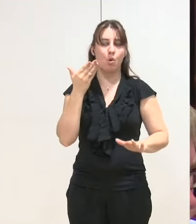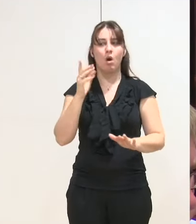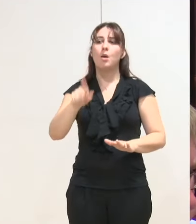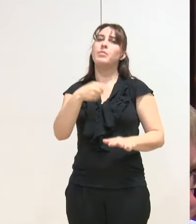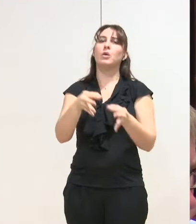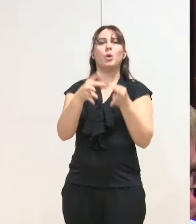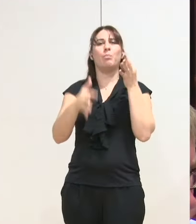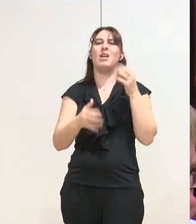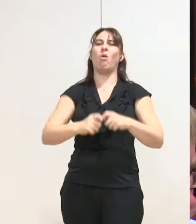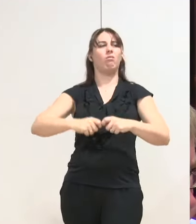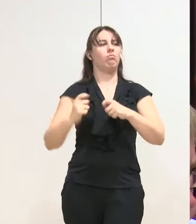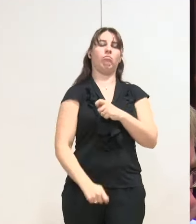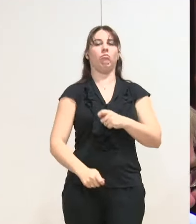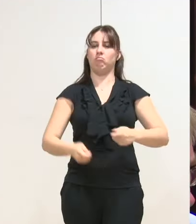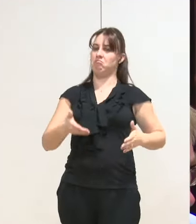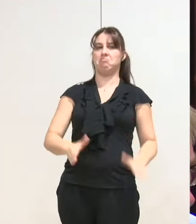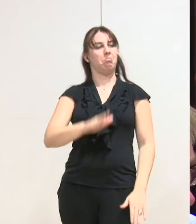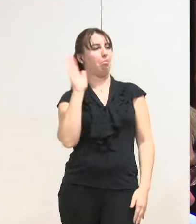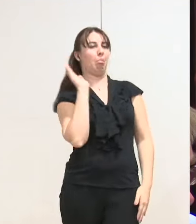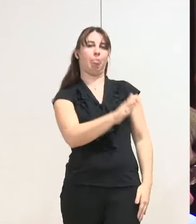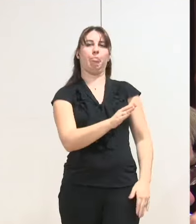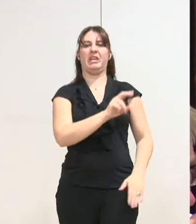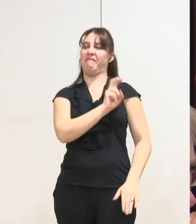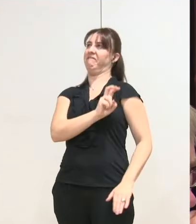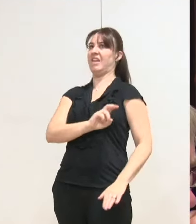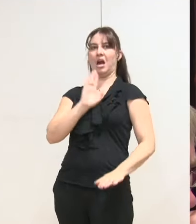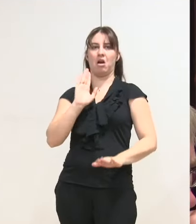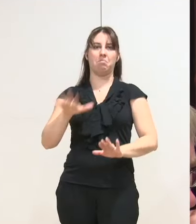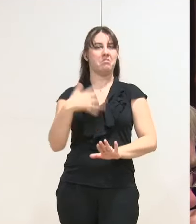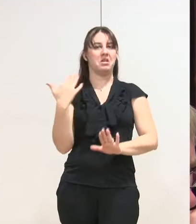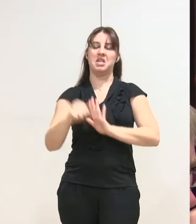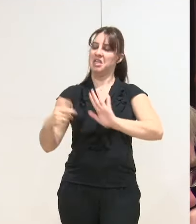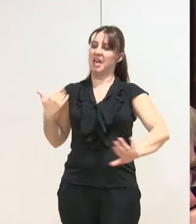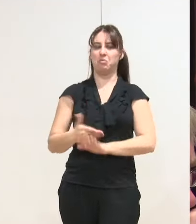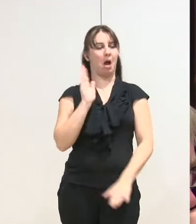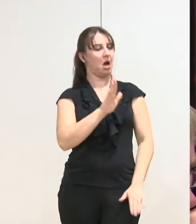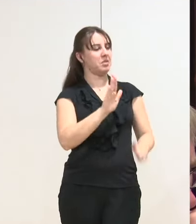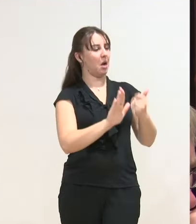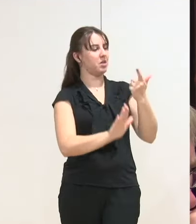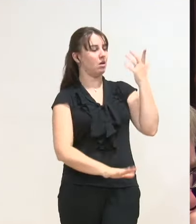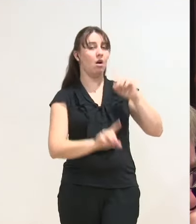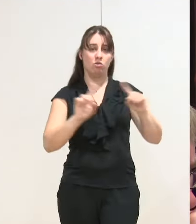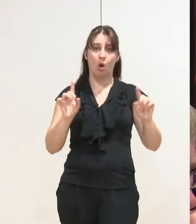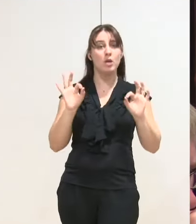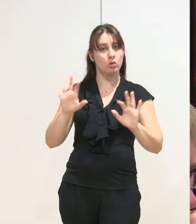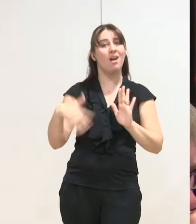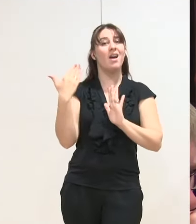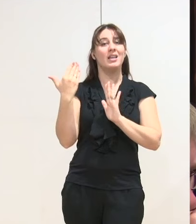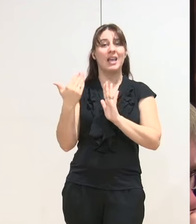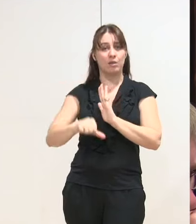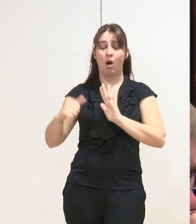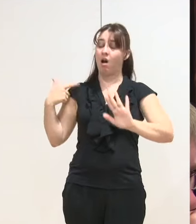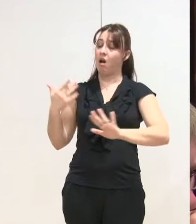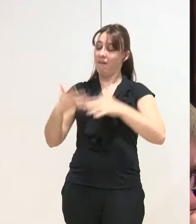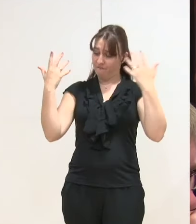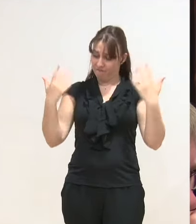bilan définitif de votre action à la mairie au bout de 15 mois mais justement après 15 mois entendez